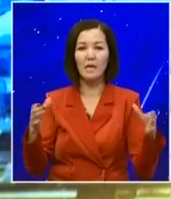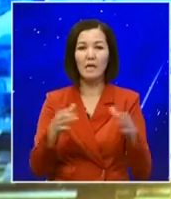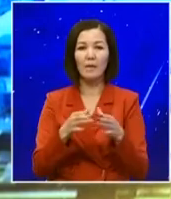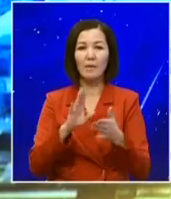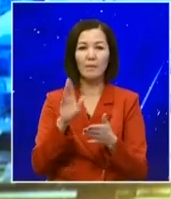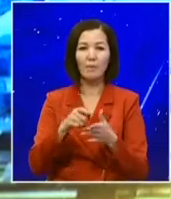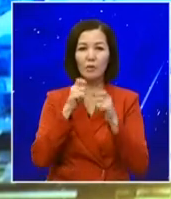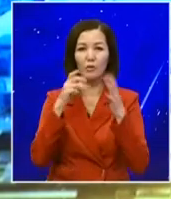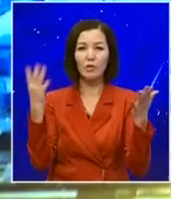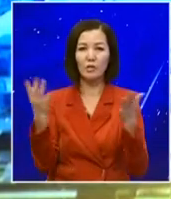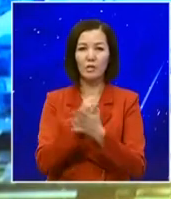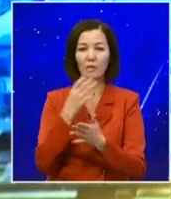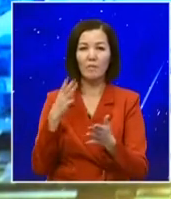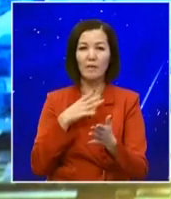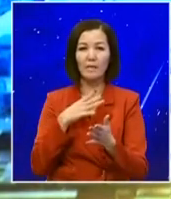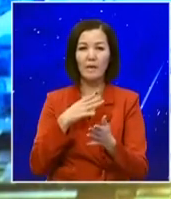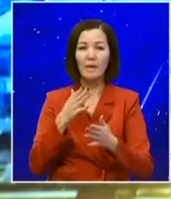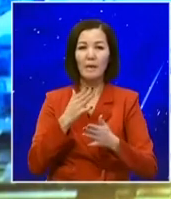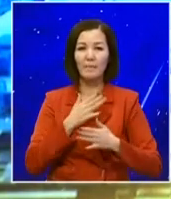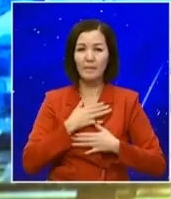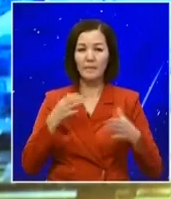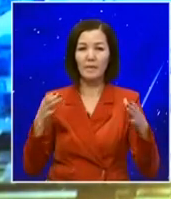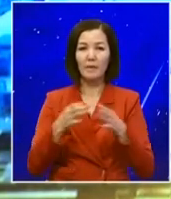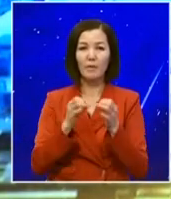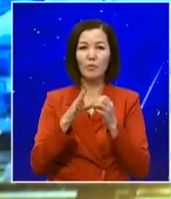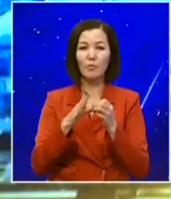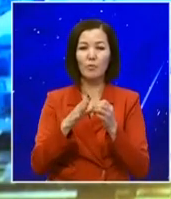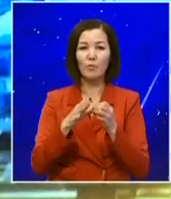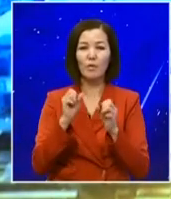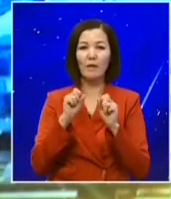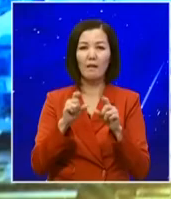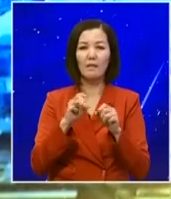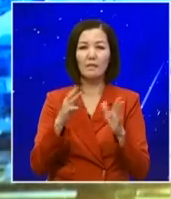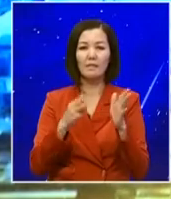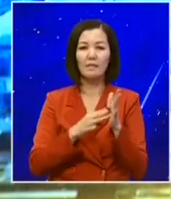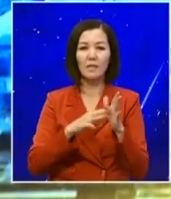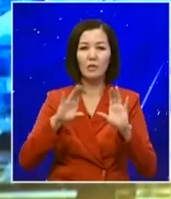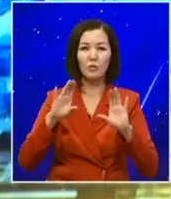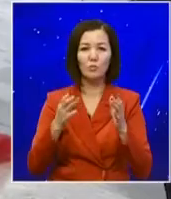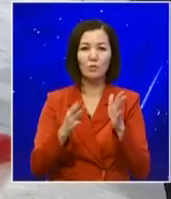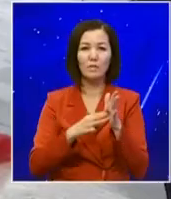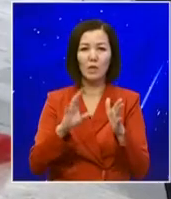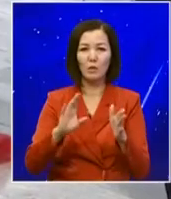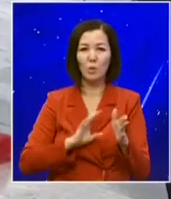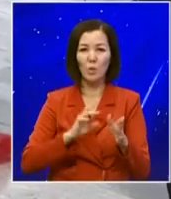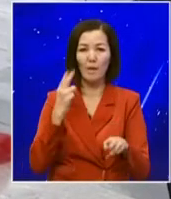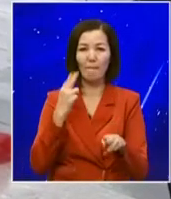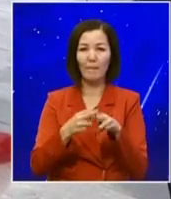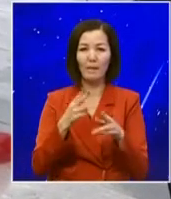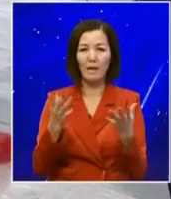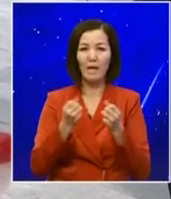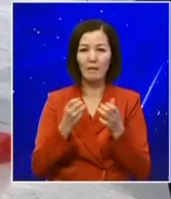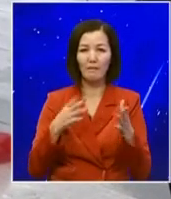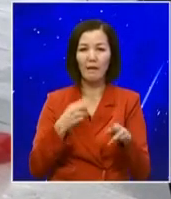командалық есепте бас жүлден жеңіп алды. Жерлестеріміз 14 алтын, 8 күміс, 8 қола медаль еленіп отыр. Әсіресе олимпиадаға жолдама